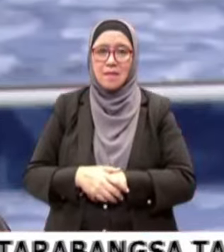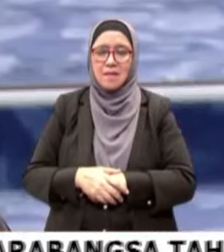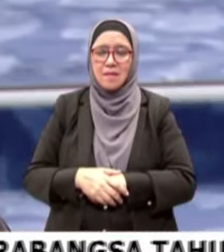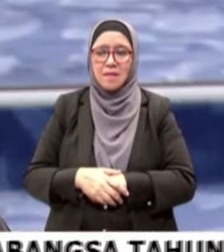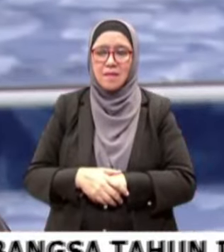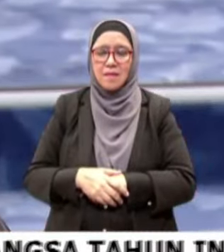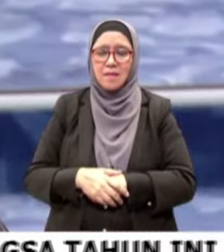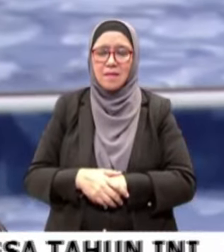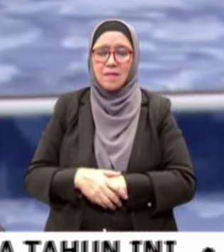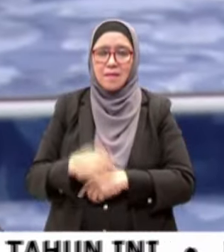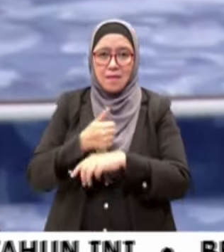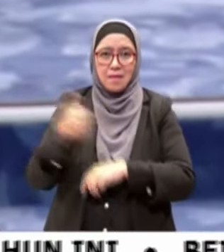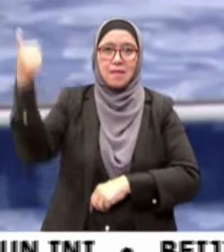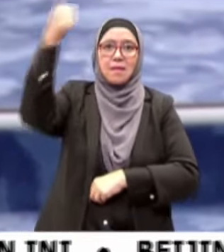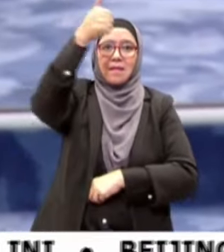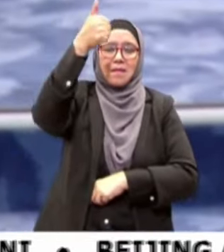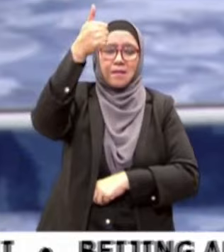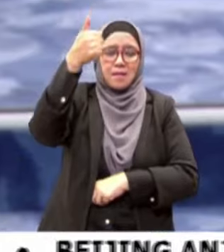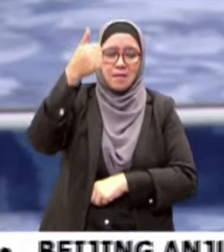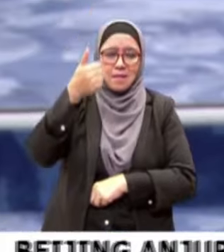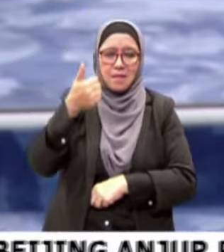telah mencegah